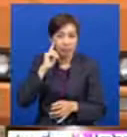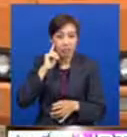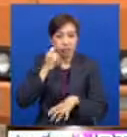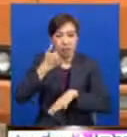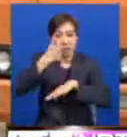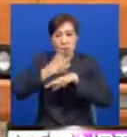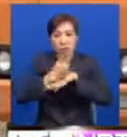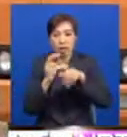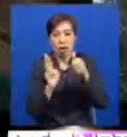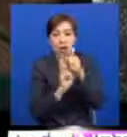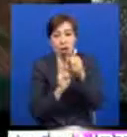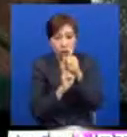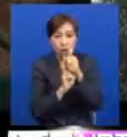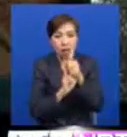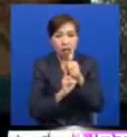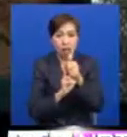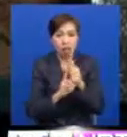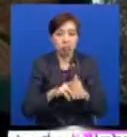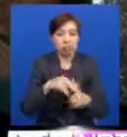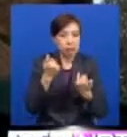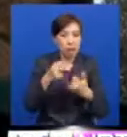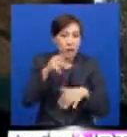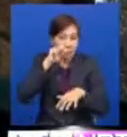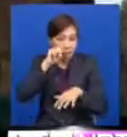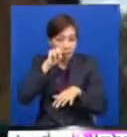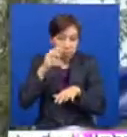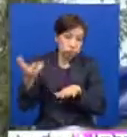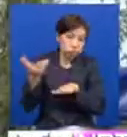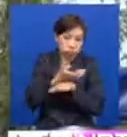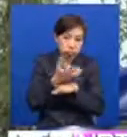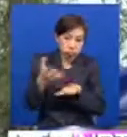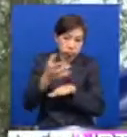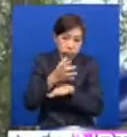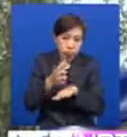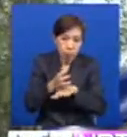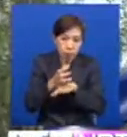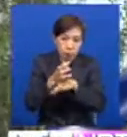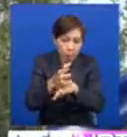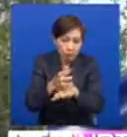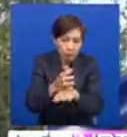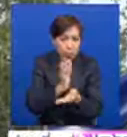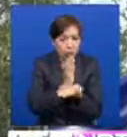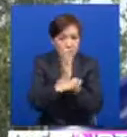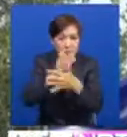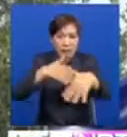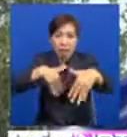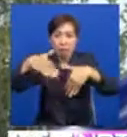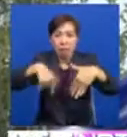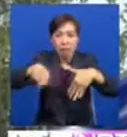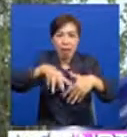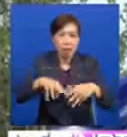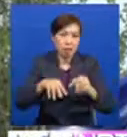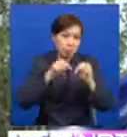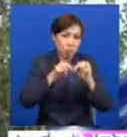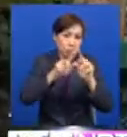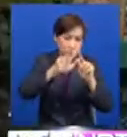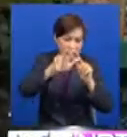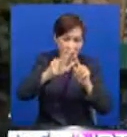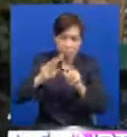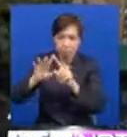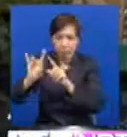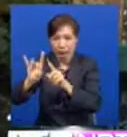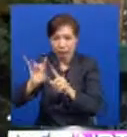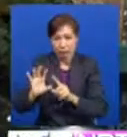รองผู้ว่าราชการจังหวัดนำน้ำสำหรับอุปโภคบริโภคแจกจ่ายแก่ชาวบ้านหมู่ที่ 3หมู่ที่ 8และหมู่ที่ 9